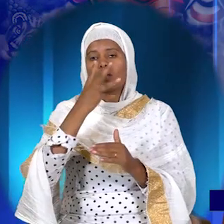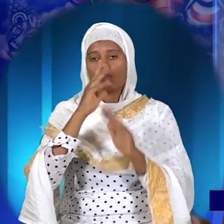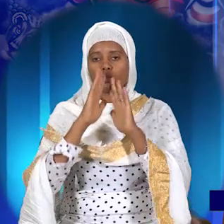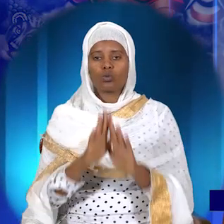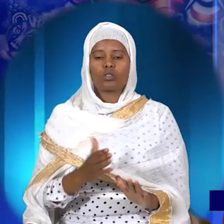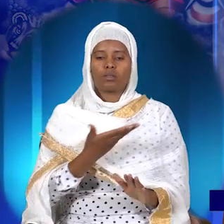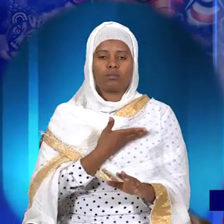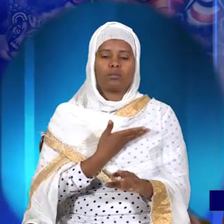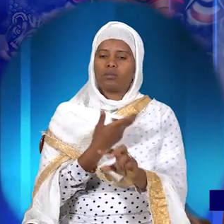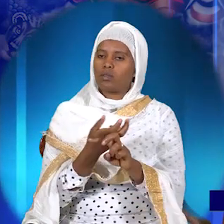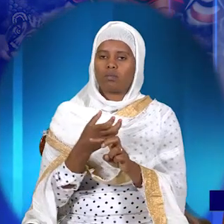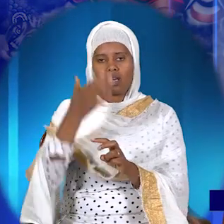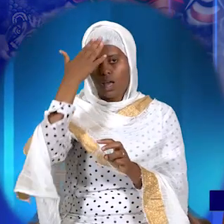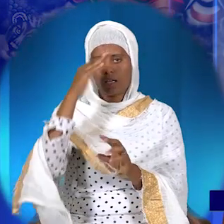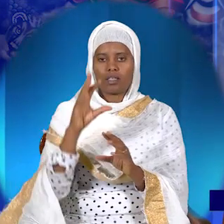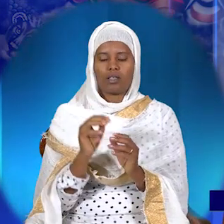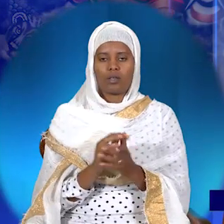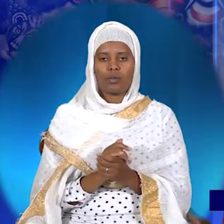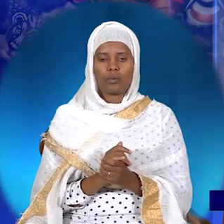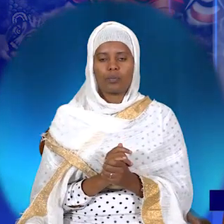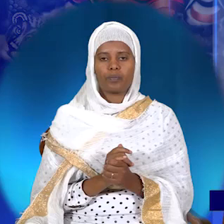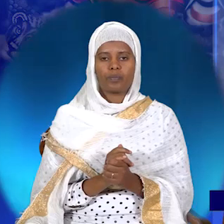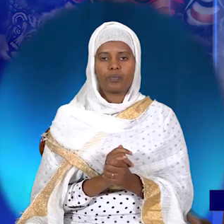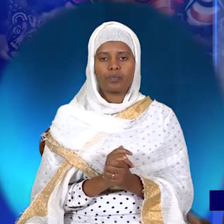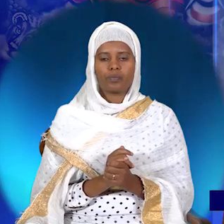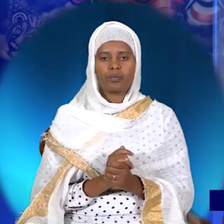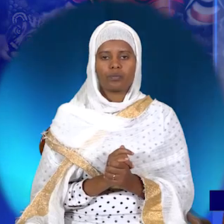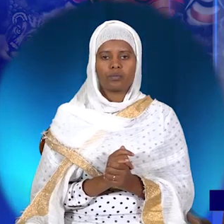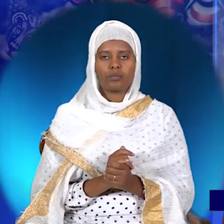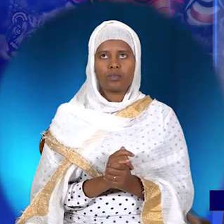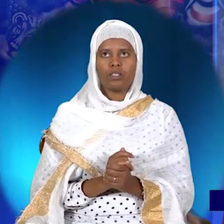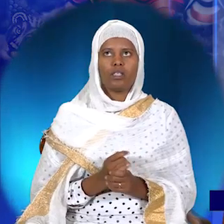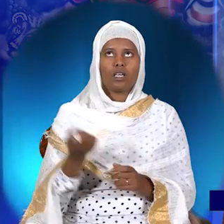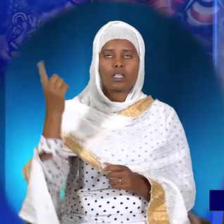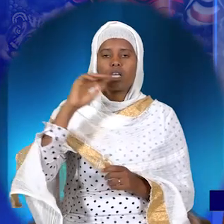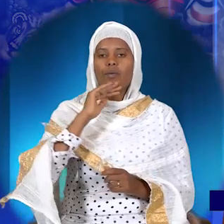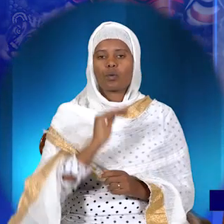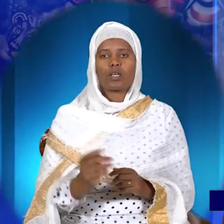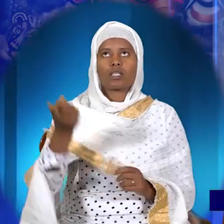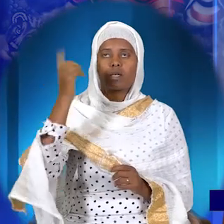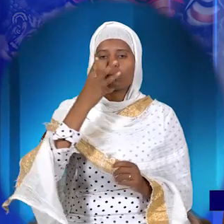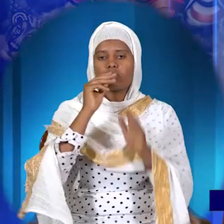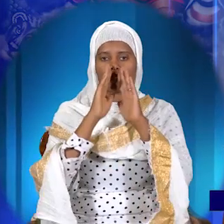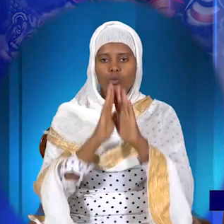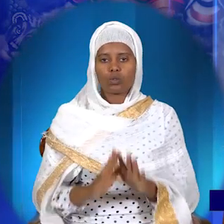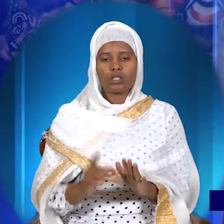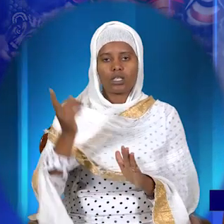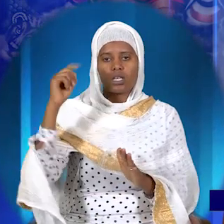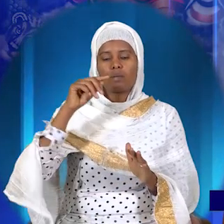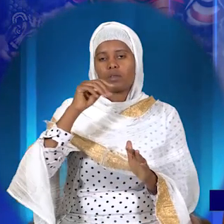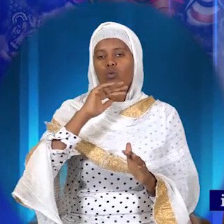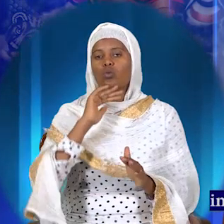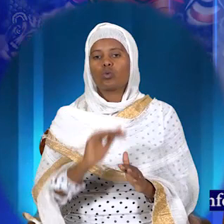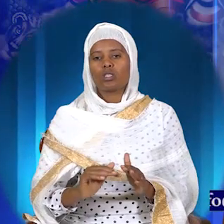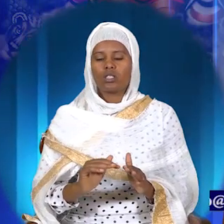ካባና ብዝተዓፃፀፈ ኣእምሮኦም ዝተጠቐምሉ በዓል ዲዮናስዮስ እውን እኳ ናይ እግዚኣብሄር ወልድን ናይ እግዚኣብሄር መንፈስ